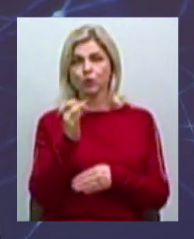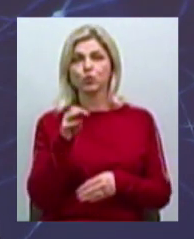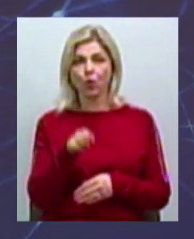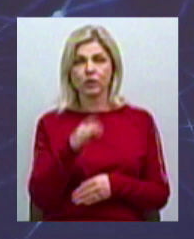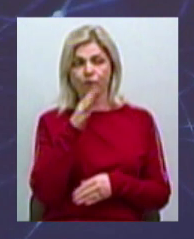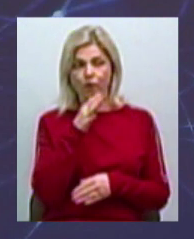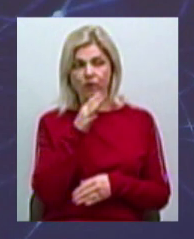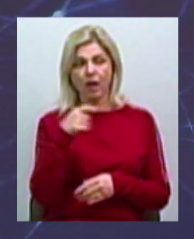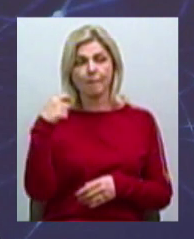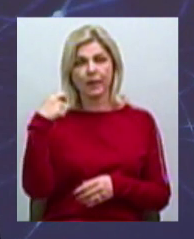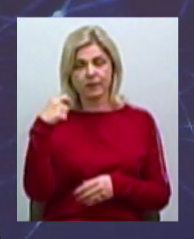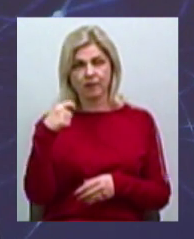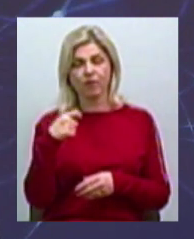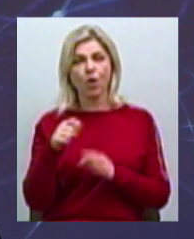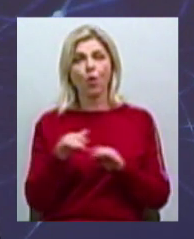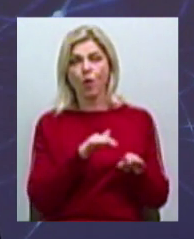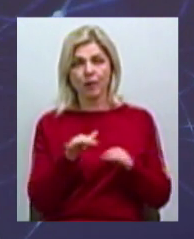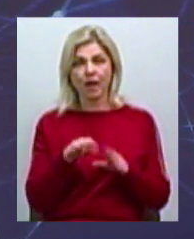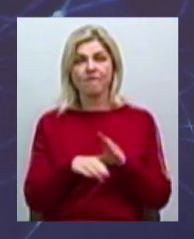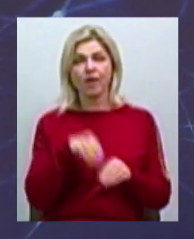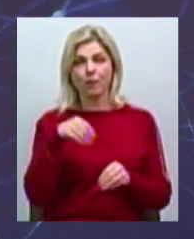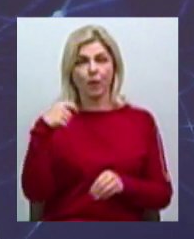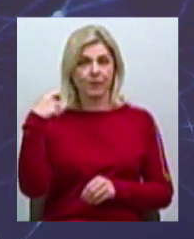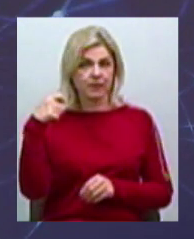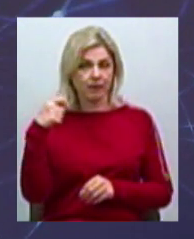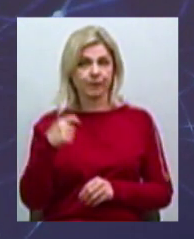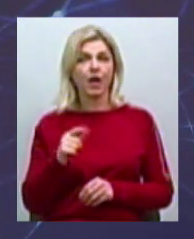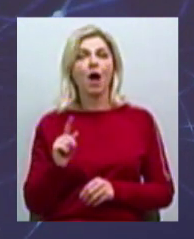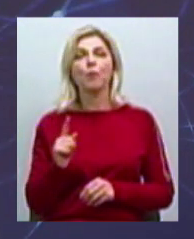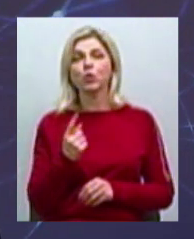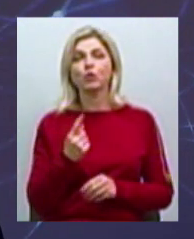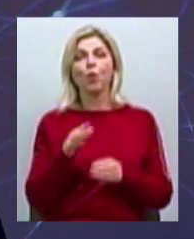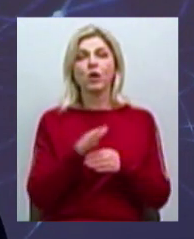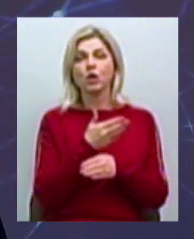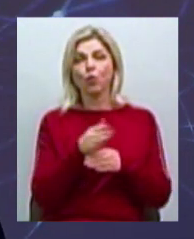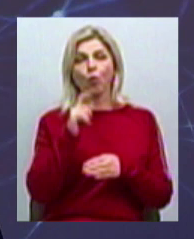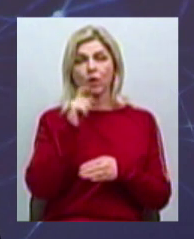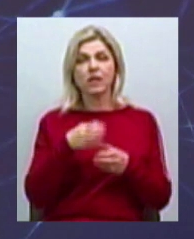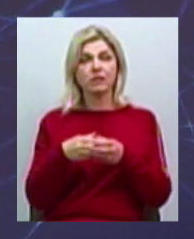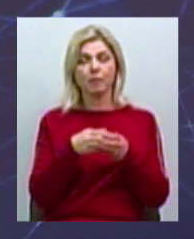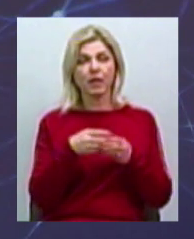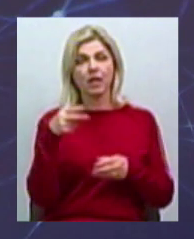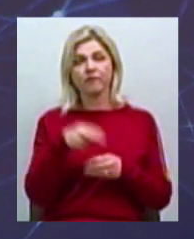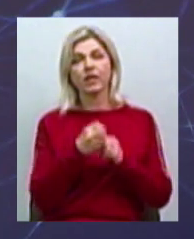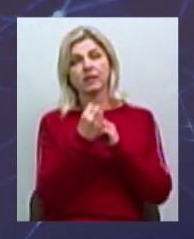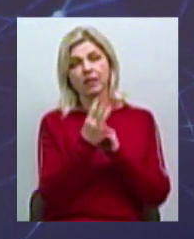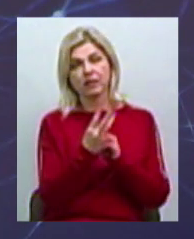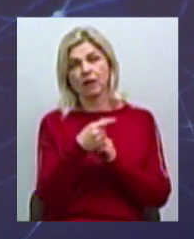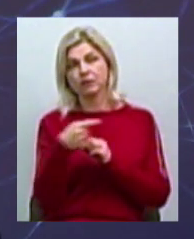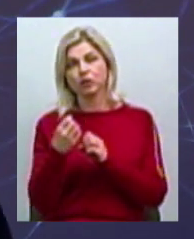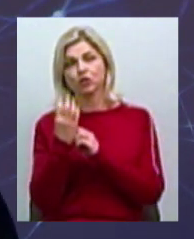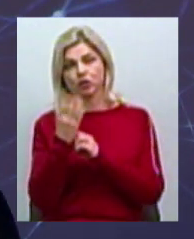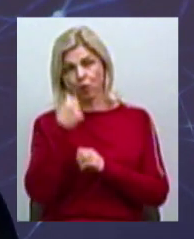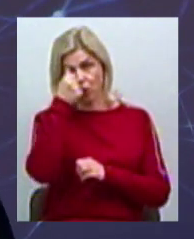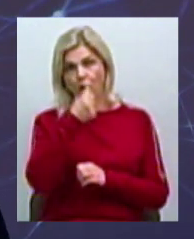час президентської кампанії з виборів президента. А чи було насправді розколоте українське суспільство у 2013-2014 роках?